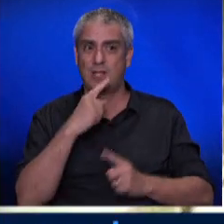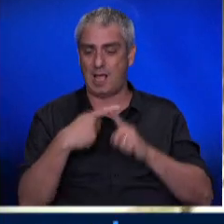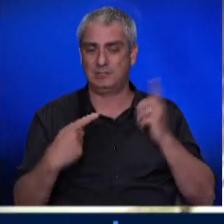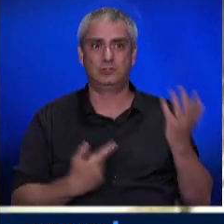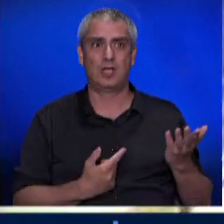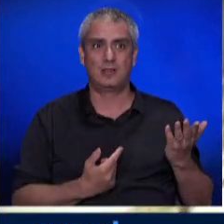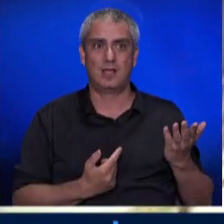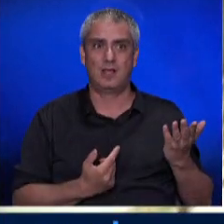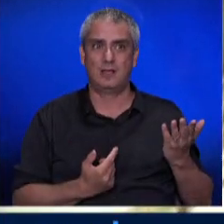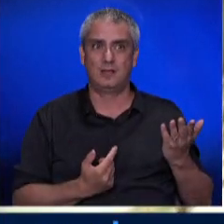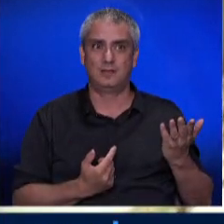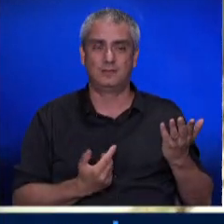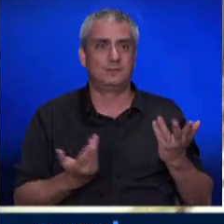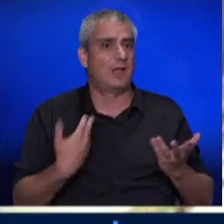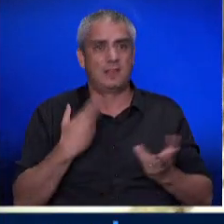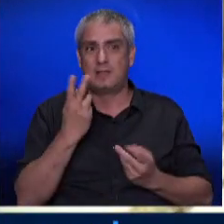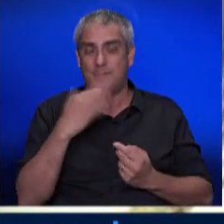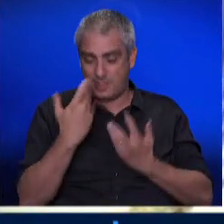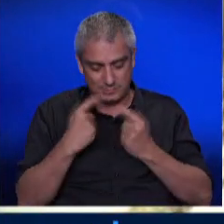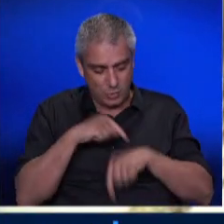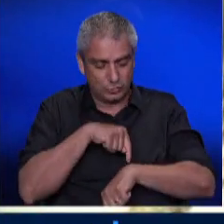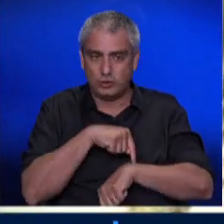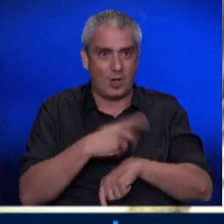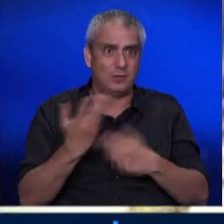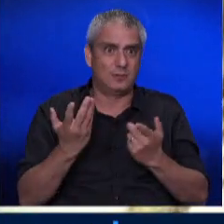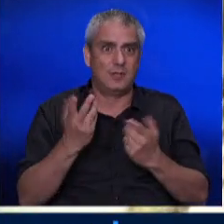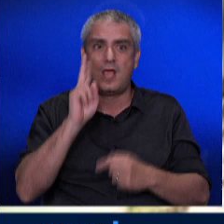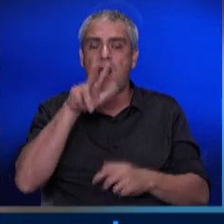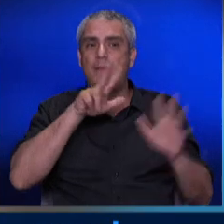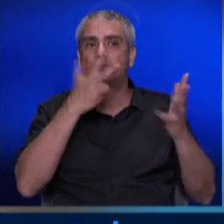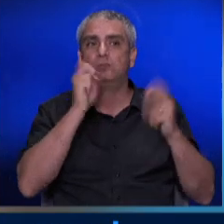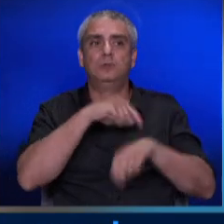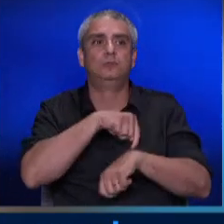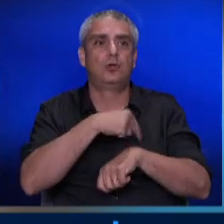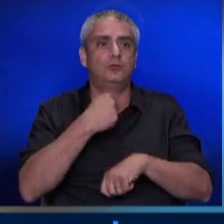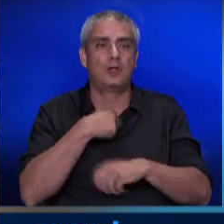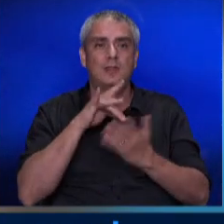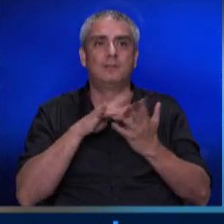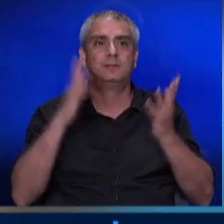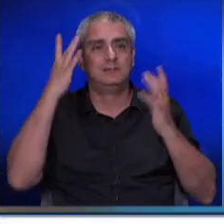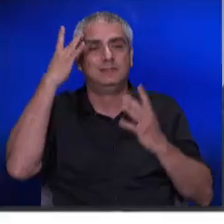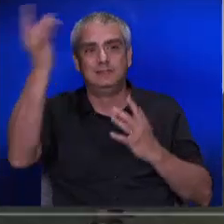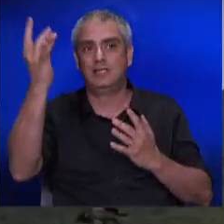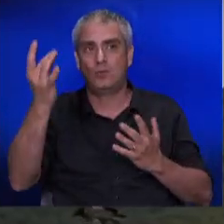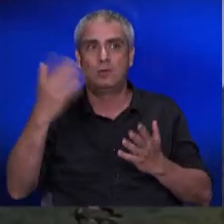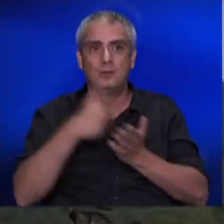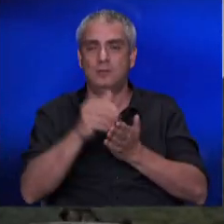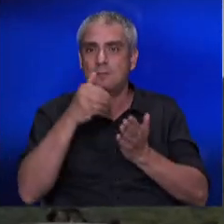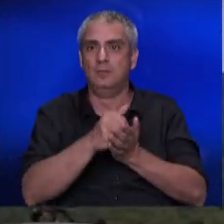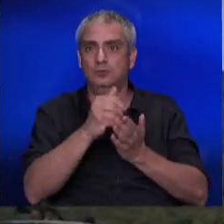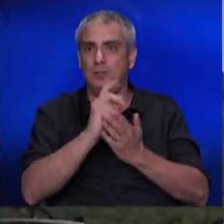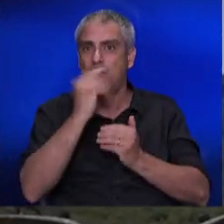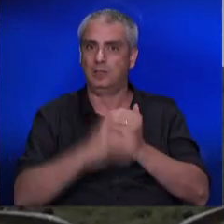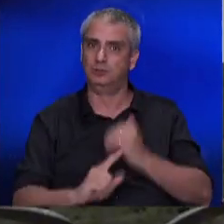50 שנה. אני, אם אני אספור את זה לשעות, זה 2,080 שעות שאנחנו נמצאים בסיוט מתמשך.